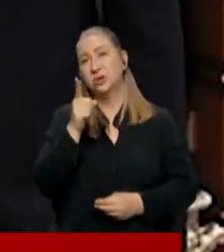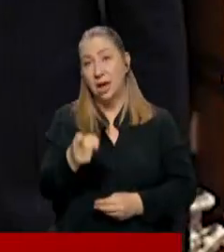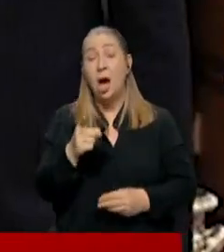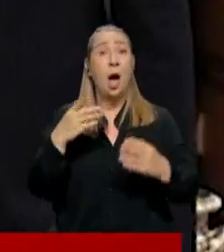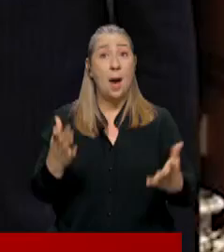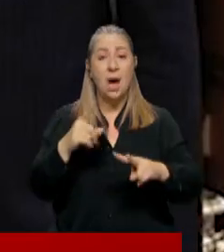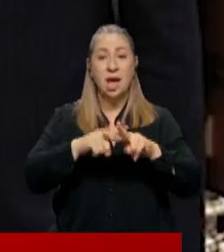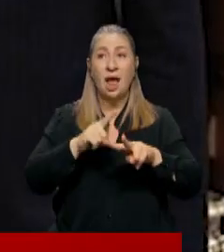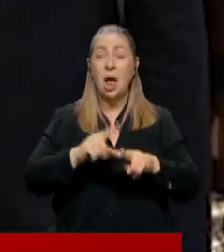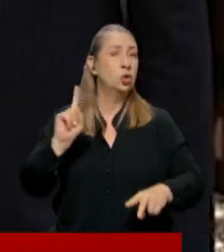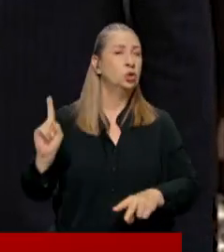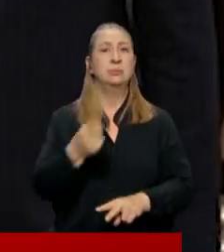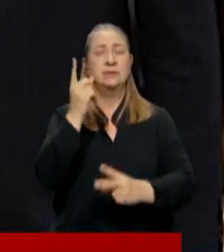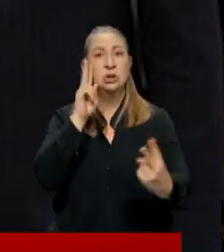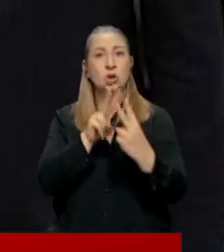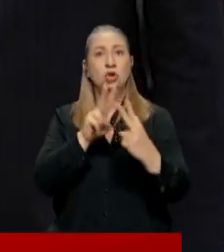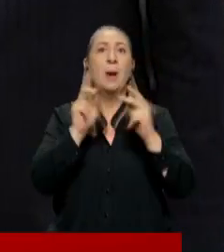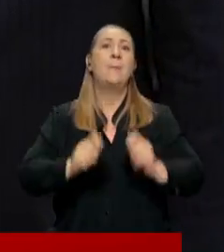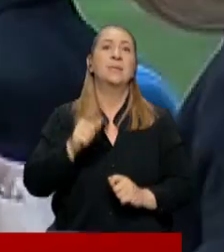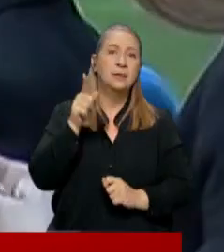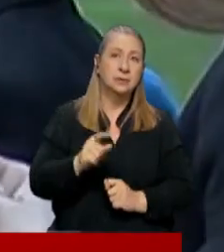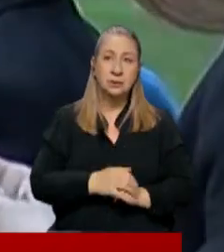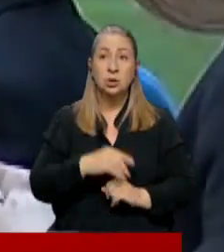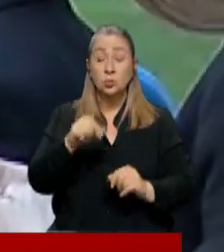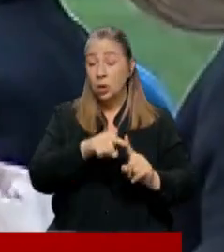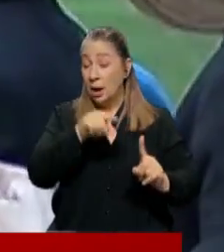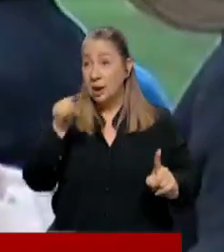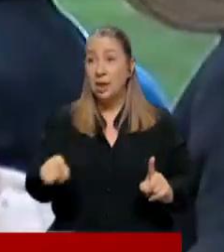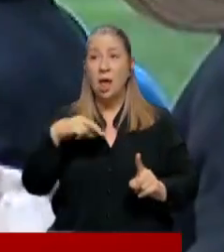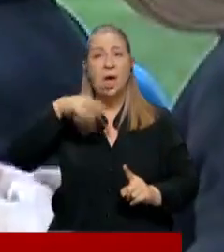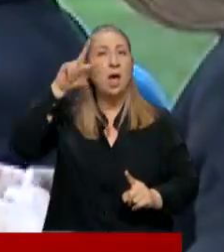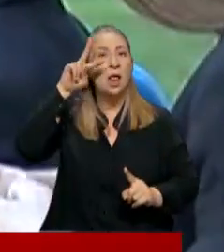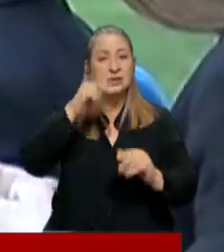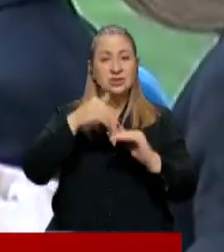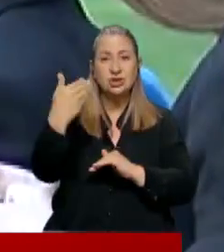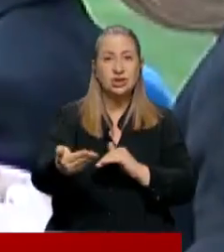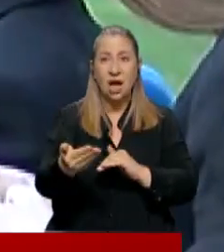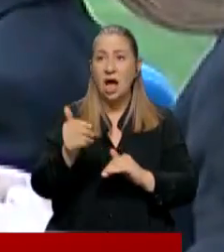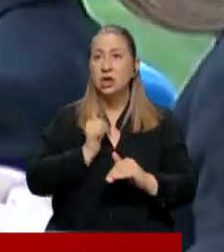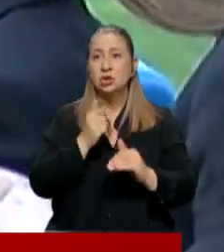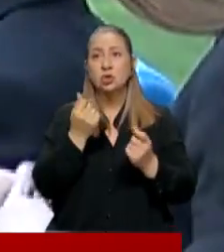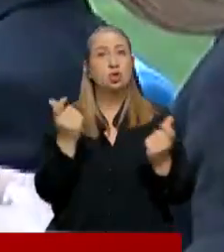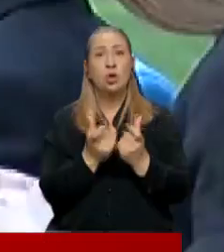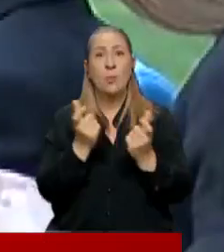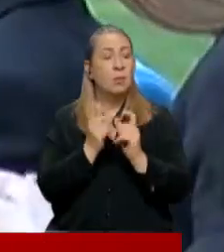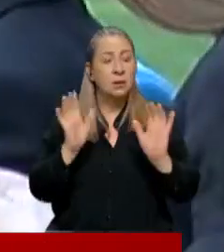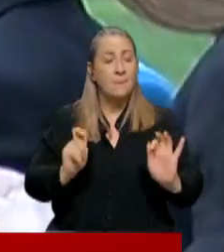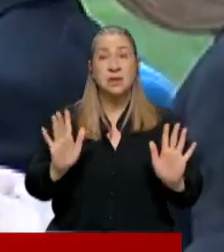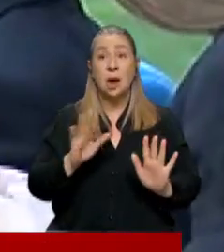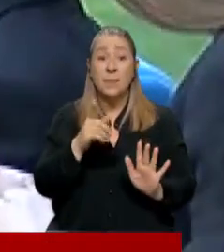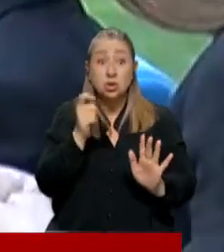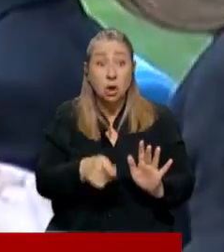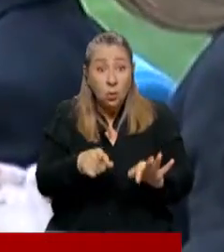söylemişti. Ama Atalay'la sürpriz bir görüşme gerçekleştirdi. Bugüne kadar biz Aralık ayının dışında asgari ücret toplamadık ama şartlar